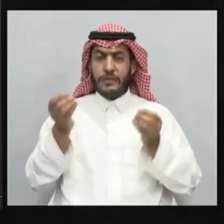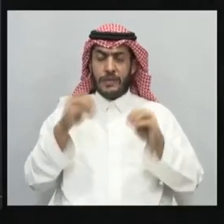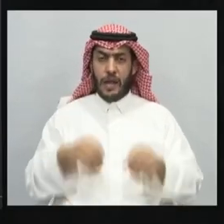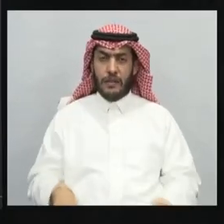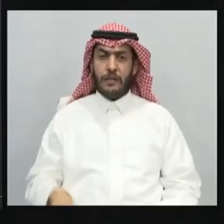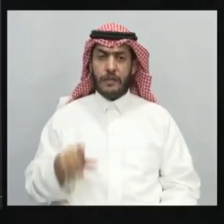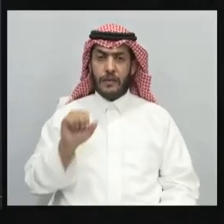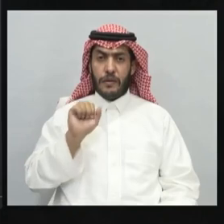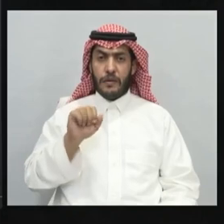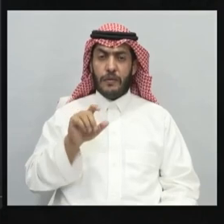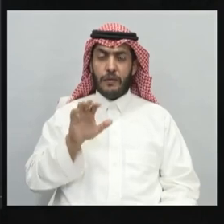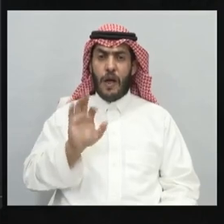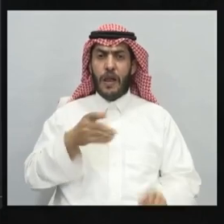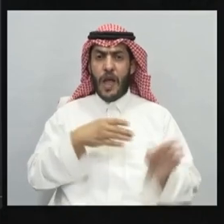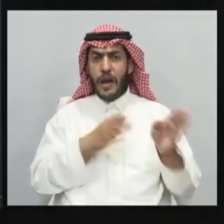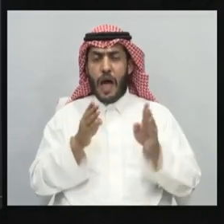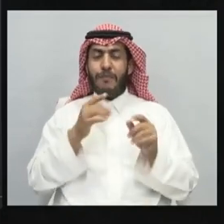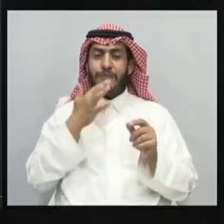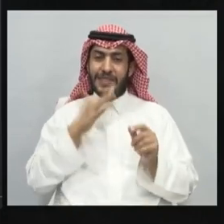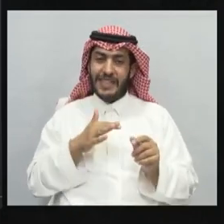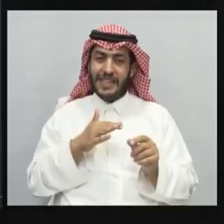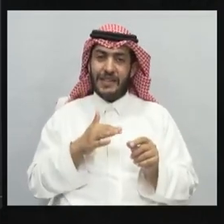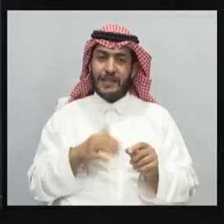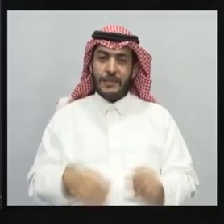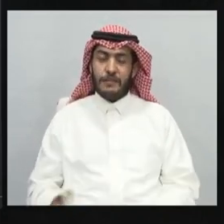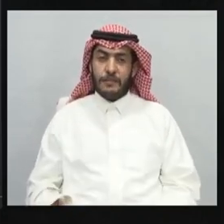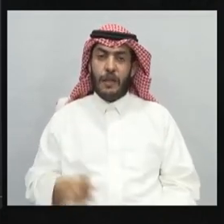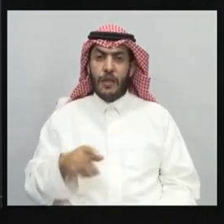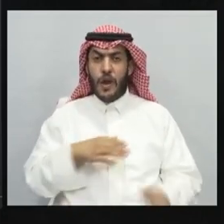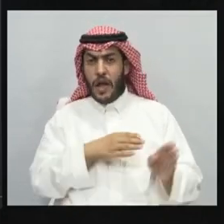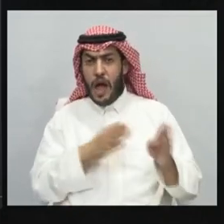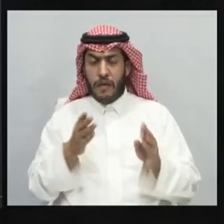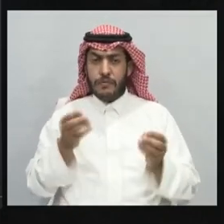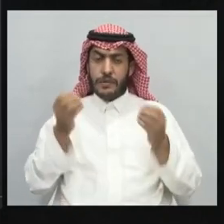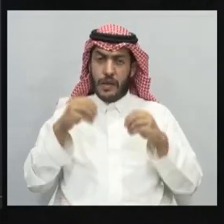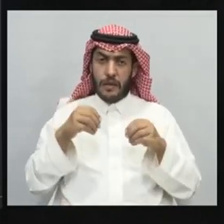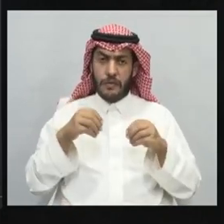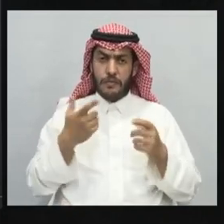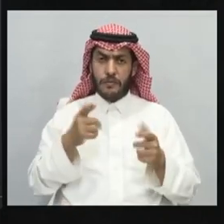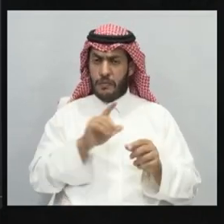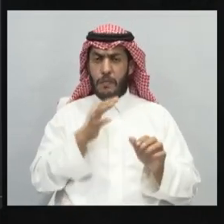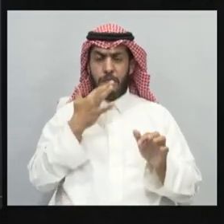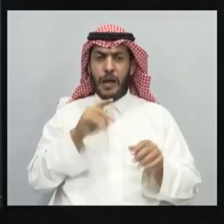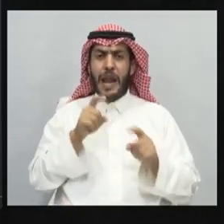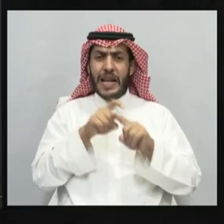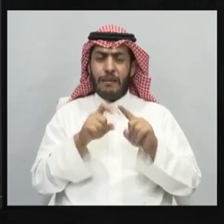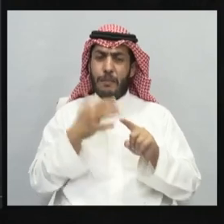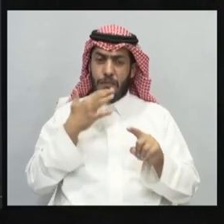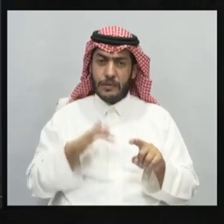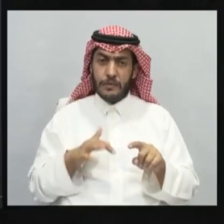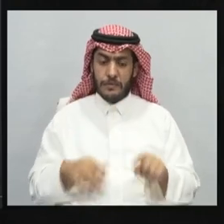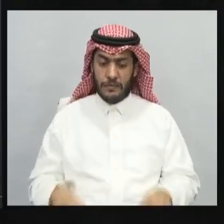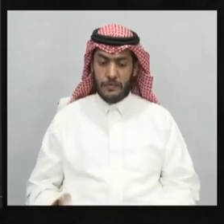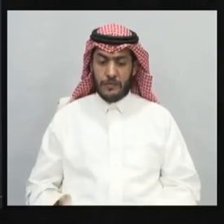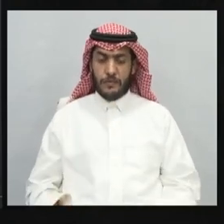عباره عن ايش قال على انه انحراف بسيط جدا وهذا الانحراف البسيط يعني ما يشكل الا نسبه بسيطه